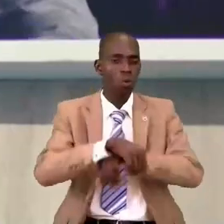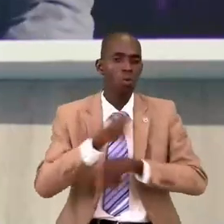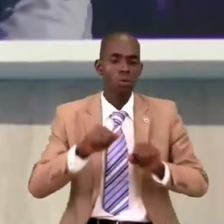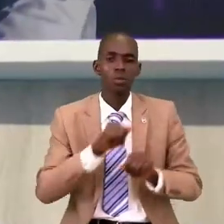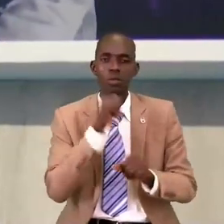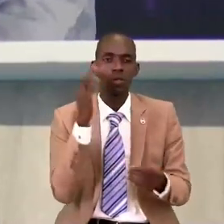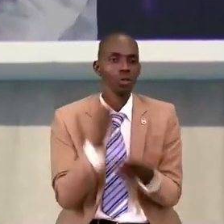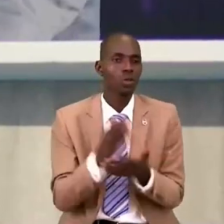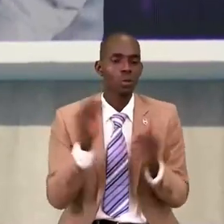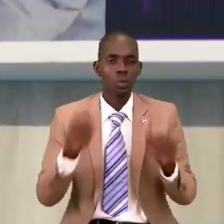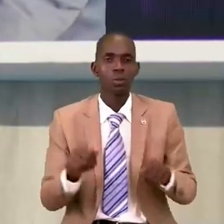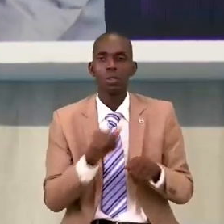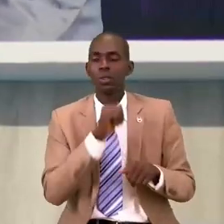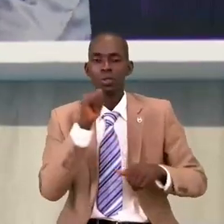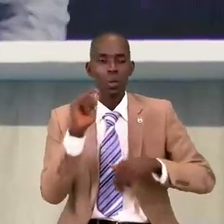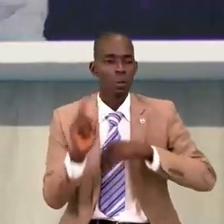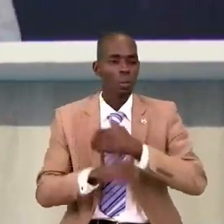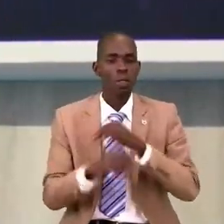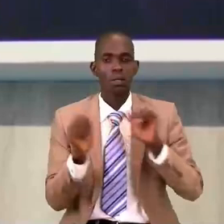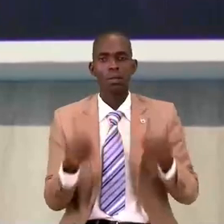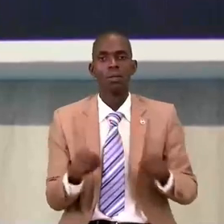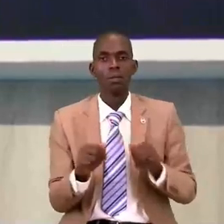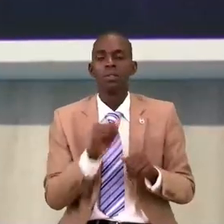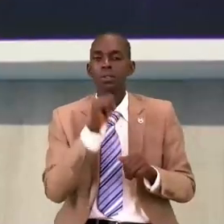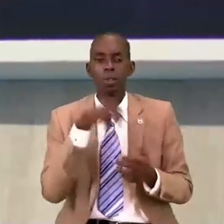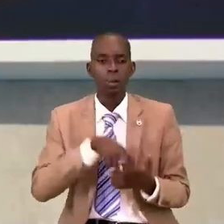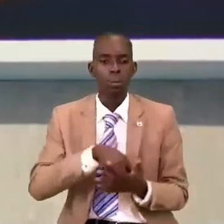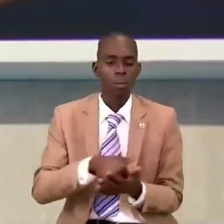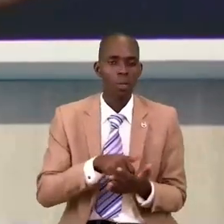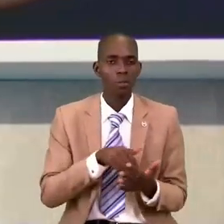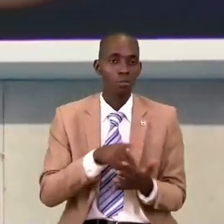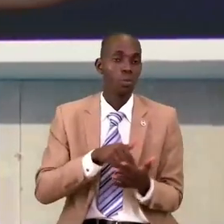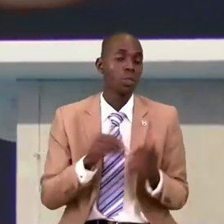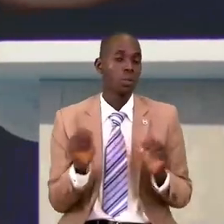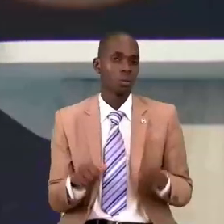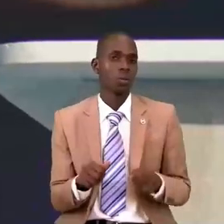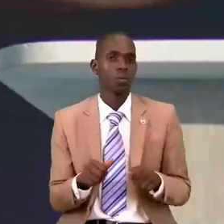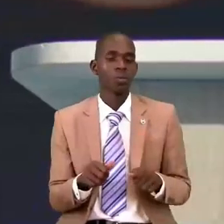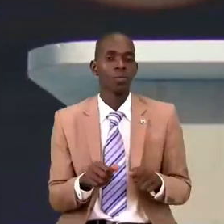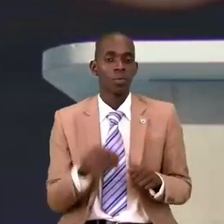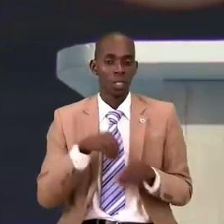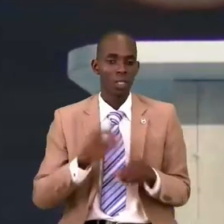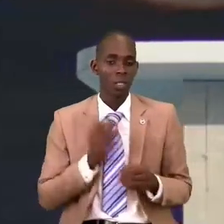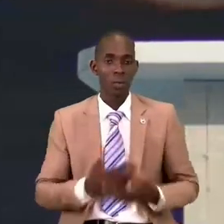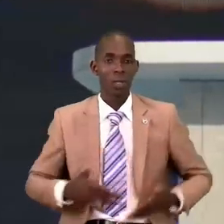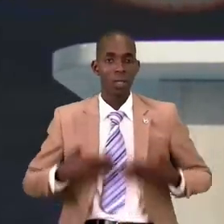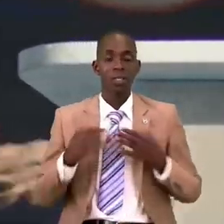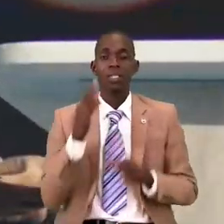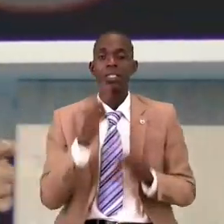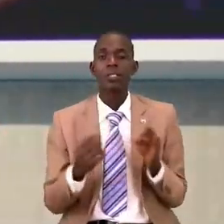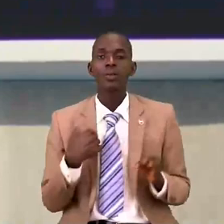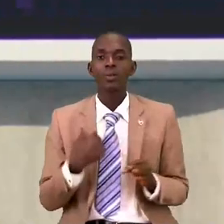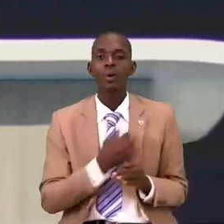courber dans nos vies. Si nous voulons avoir quoi que ce soit, quelque chose de substantiel, quelque chose de